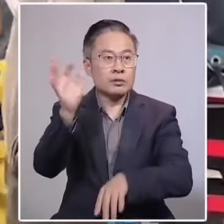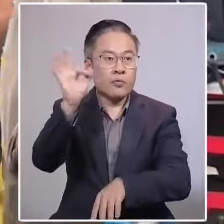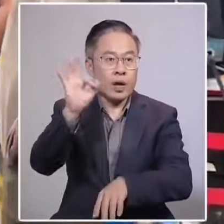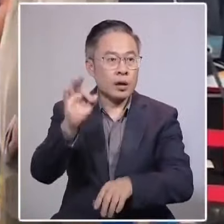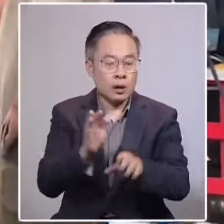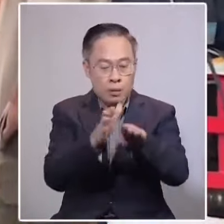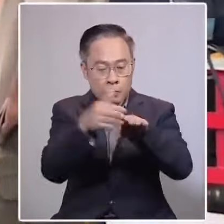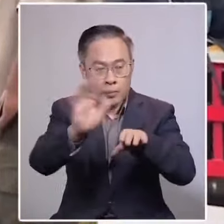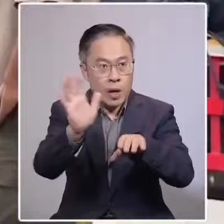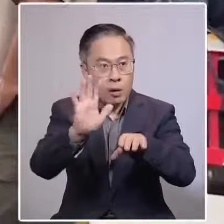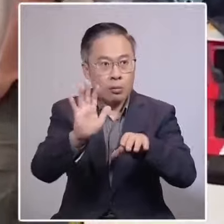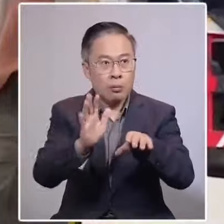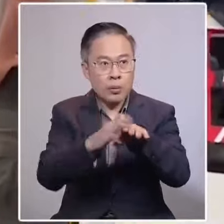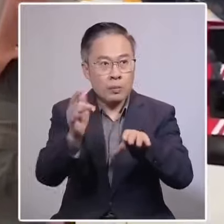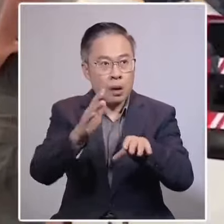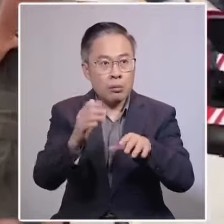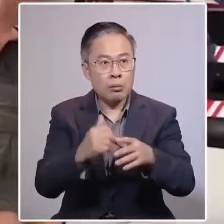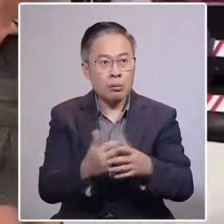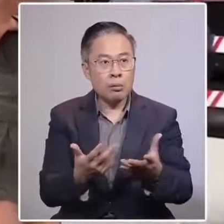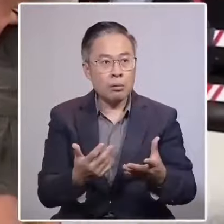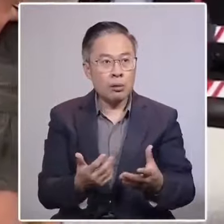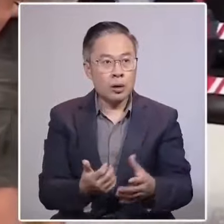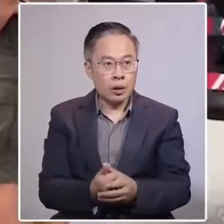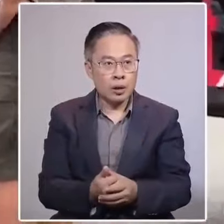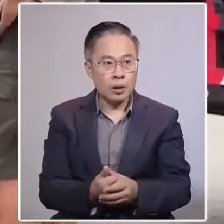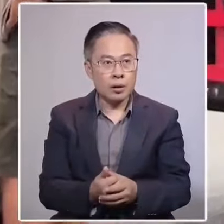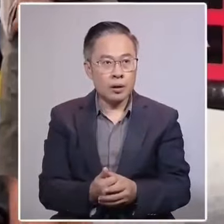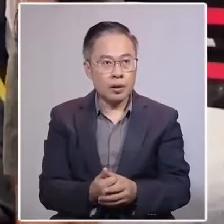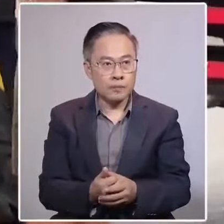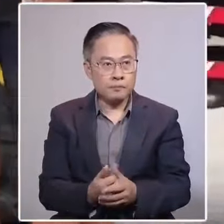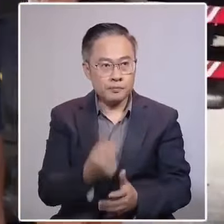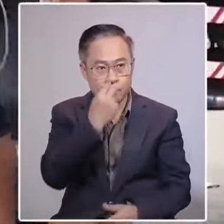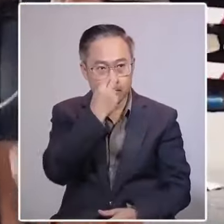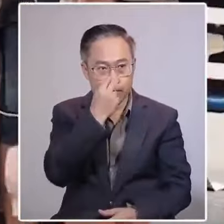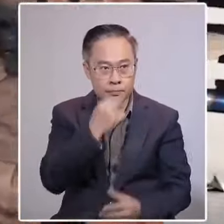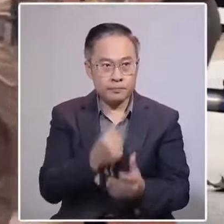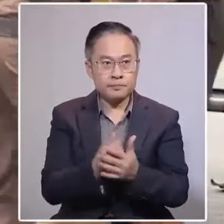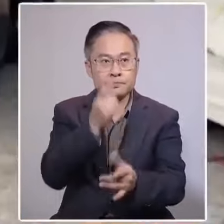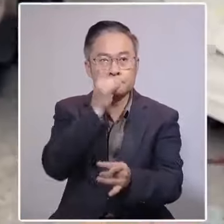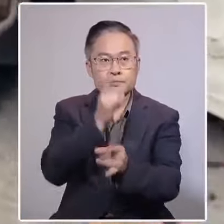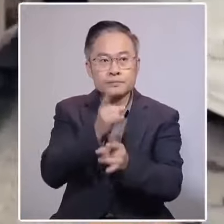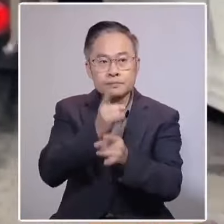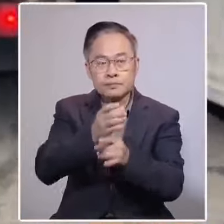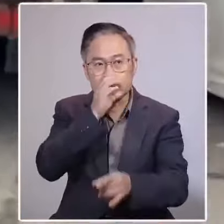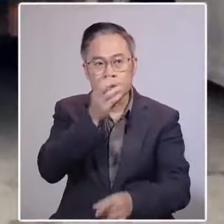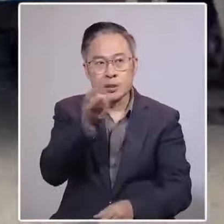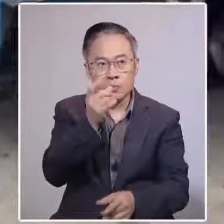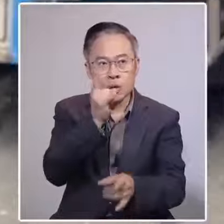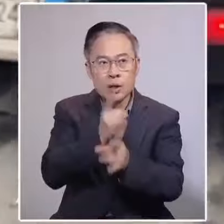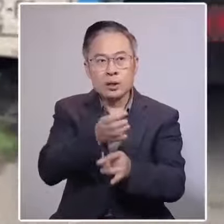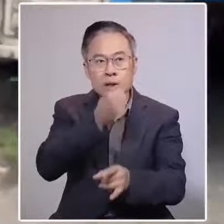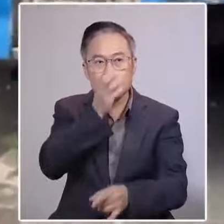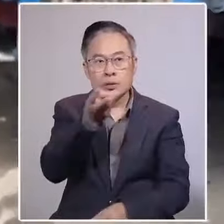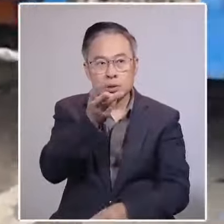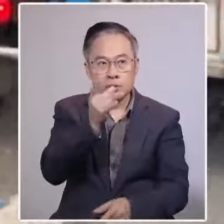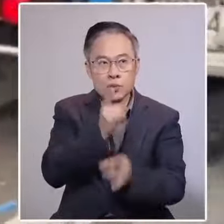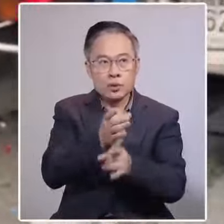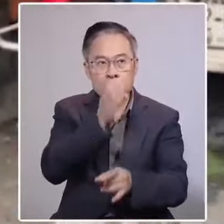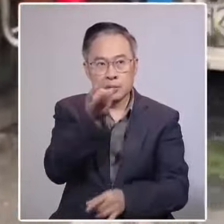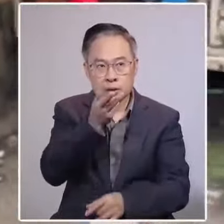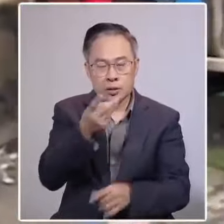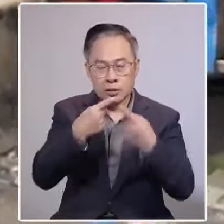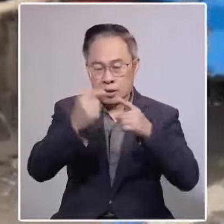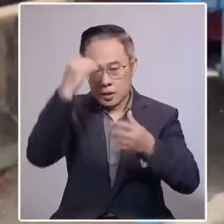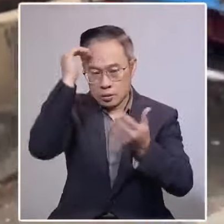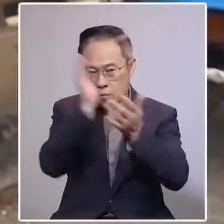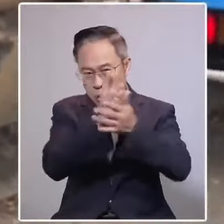ค่ะรับอนันท์ลงไหวมั้ยเดี๋ยวดูก่อนว่าเดินตรงมาเขบอกเดื่มมานิดหน่อยผมดื่มมานิดหน่อยครับตำรวจบอก